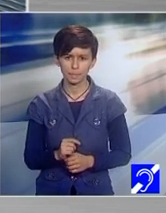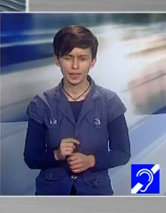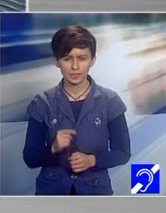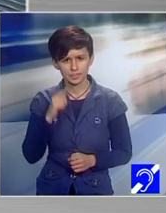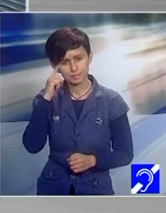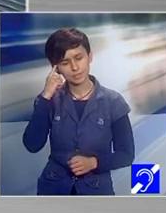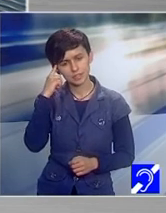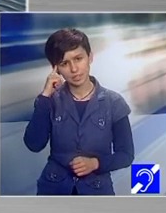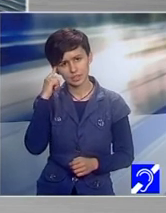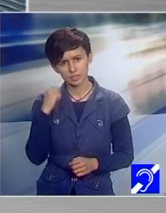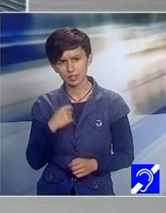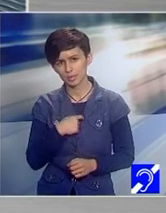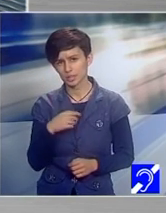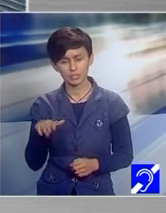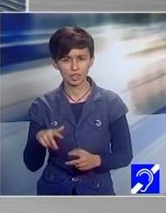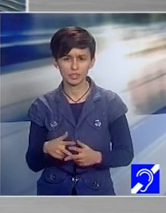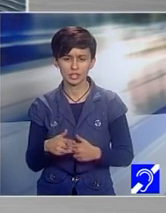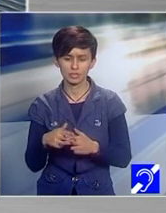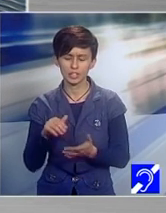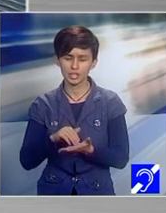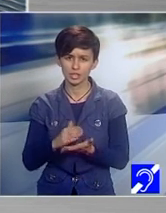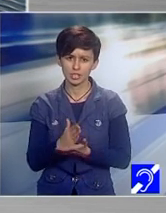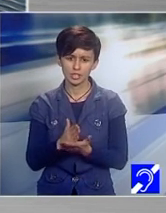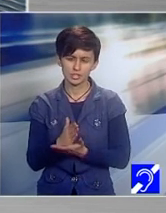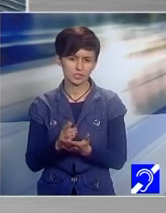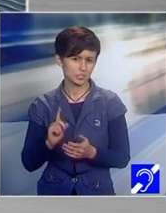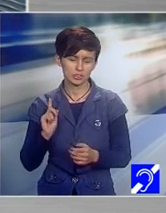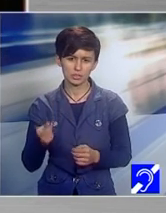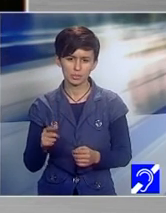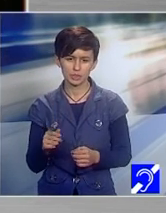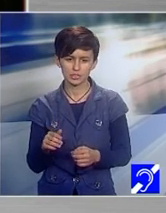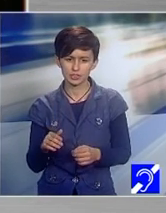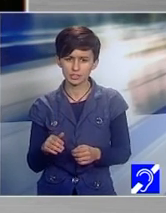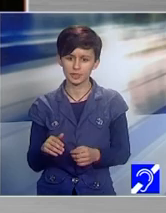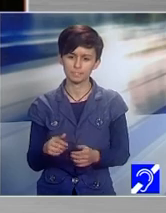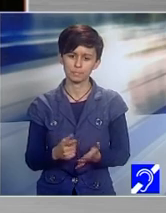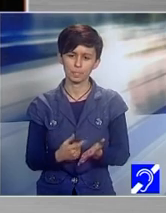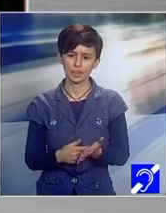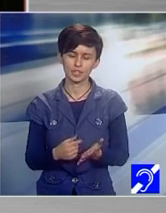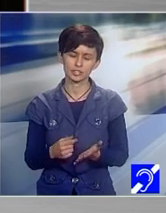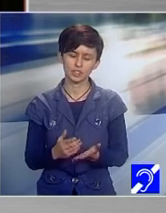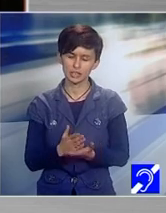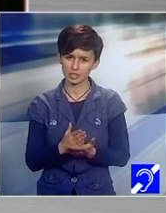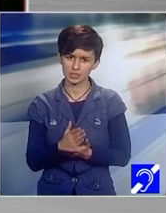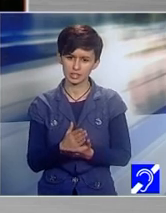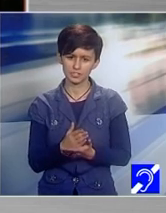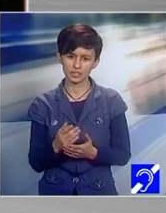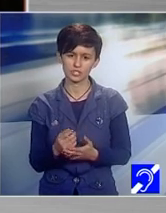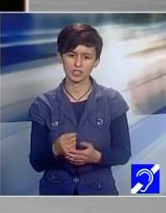gândesc că vreodată vor avea nevoie de servicii, să nu trebuiască să apeleze la servicii medicale din